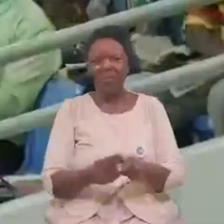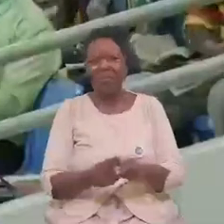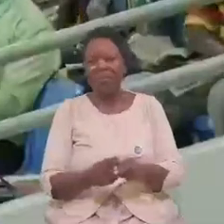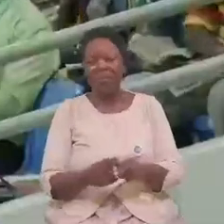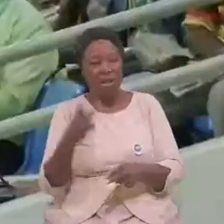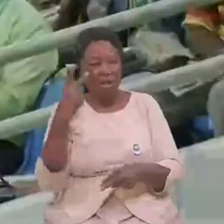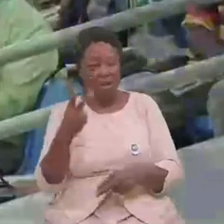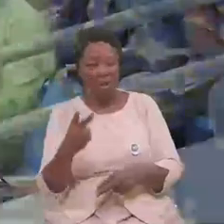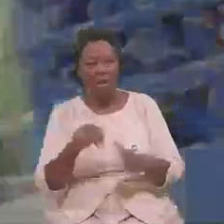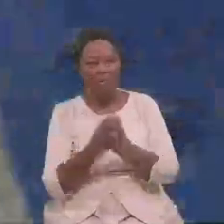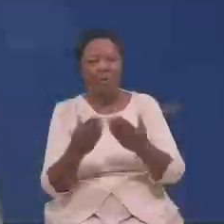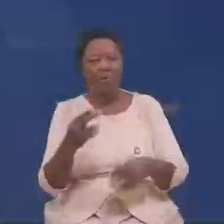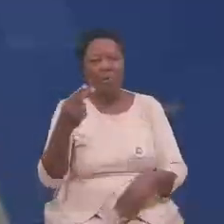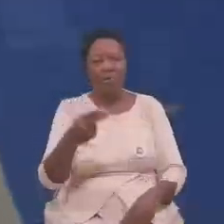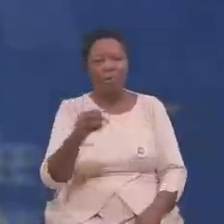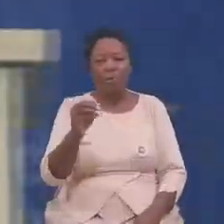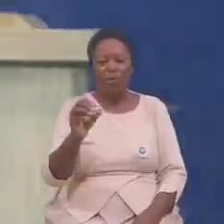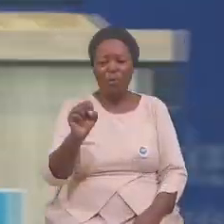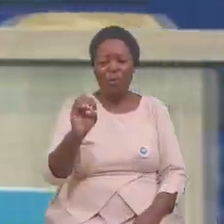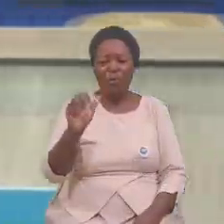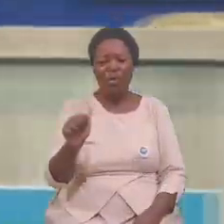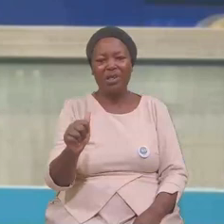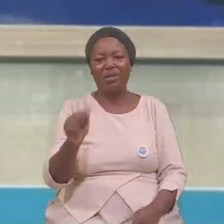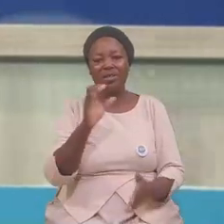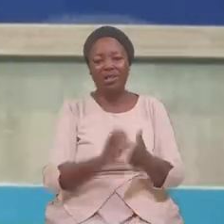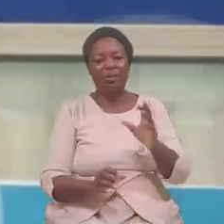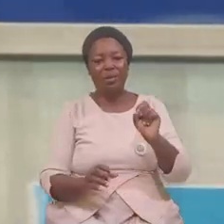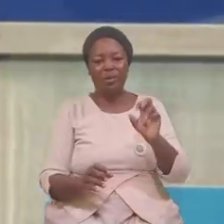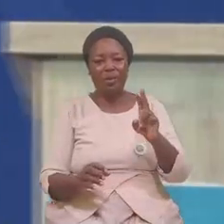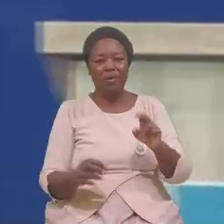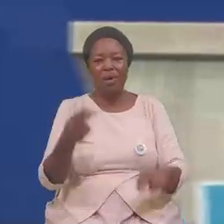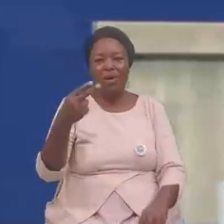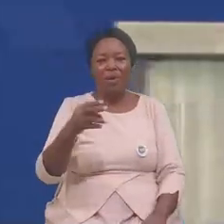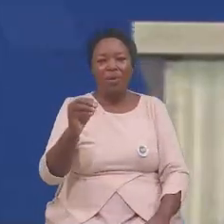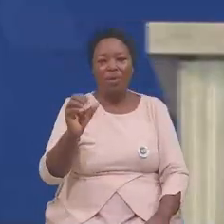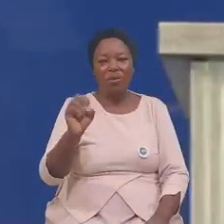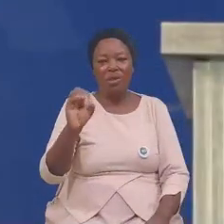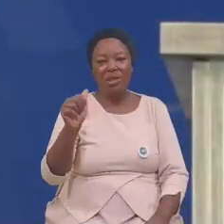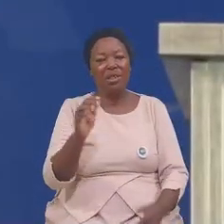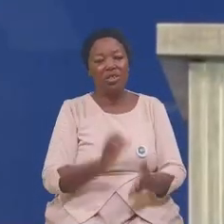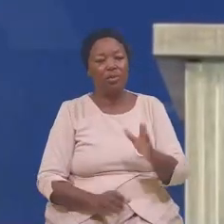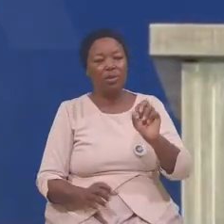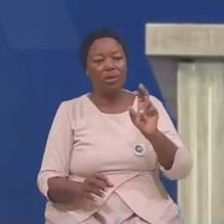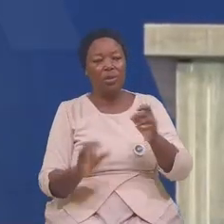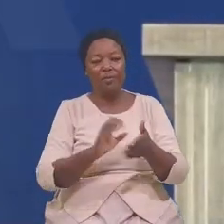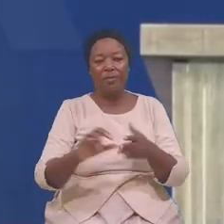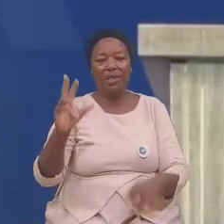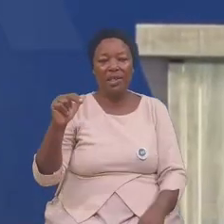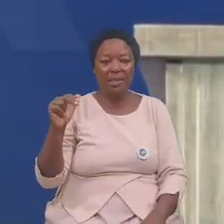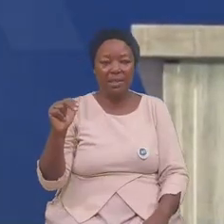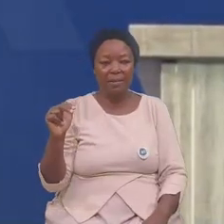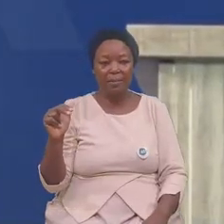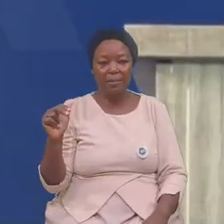Osée au chapitre 12. Verset 13, Osée, chapitre